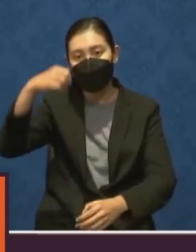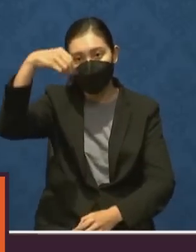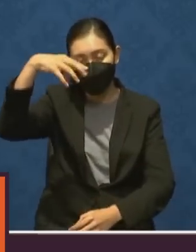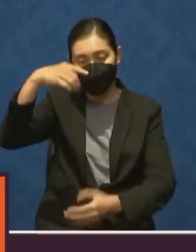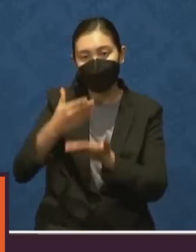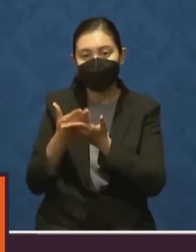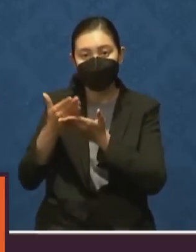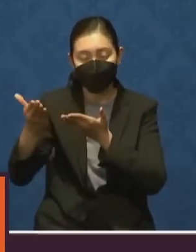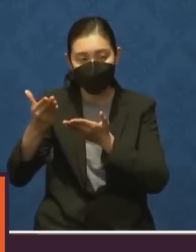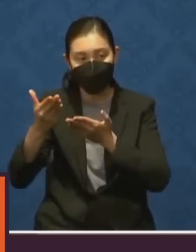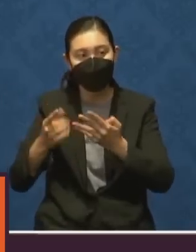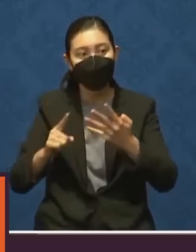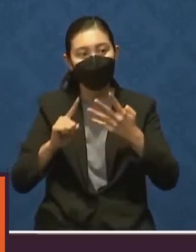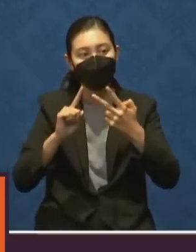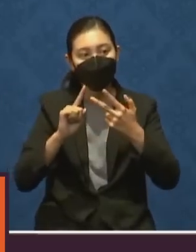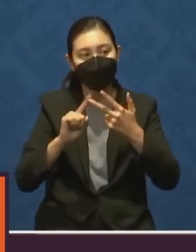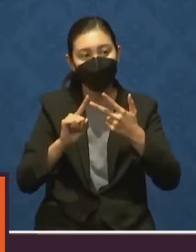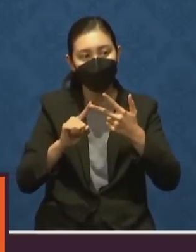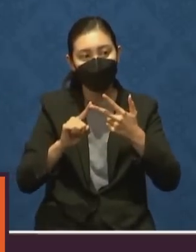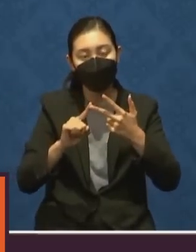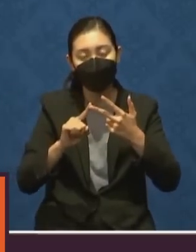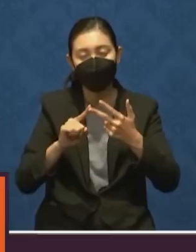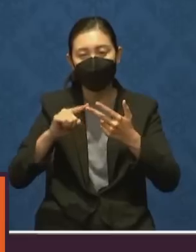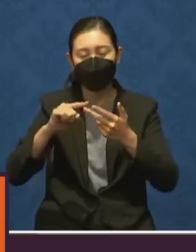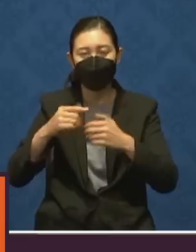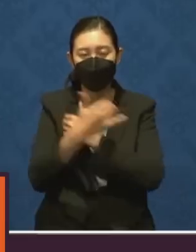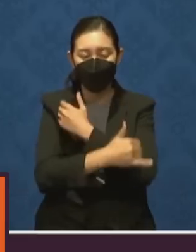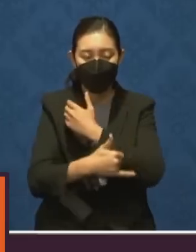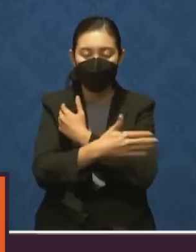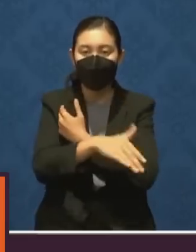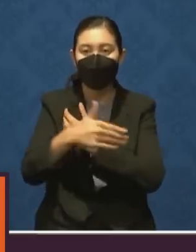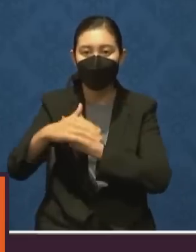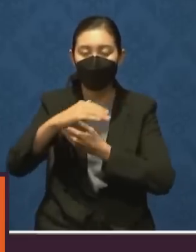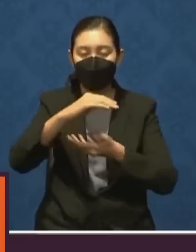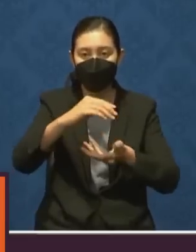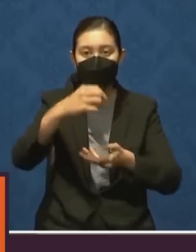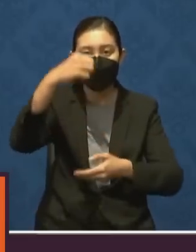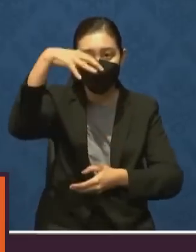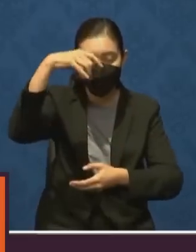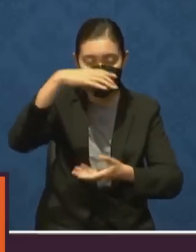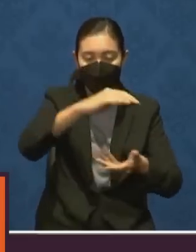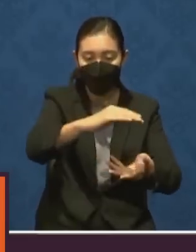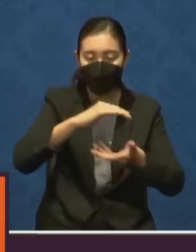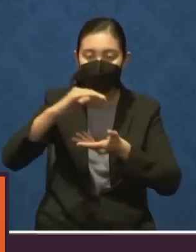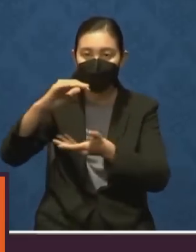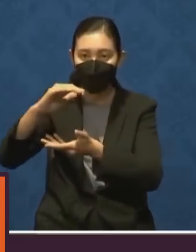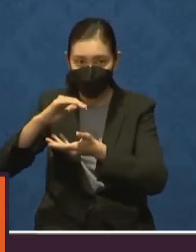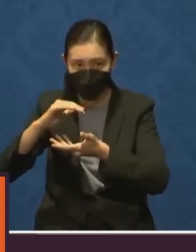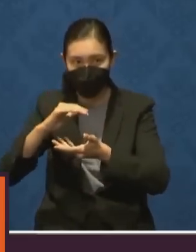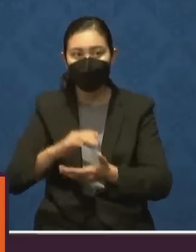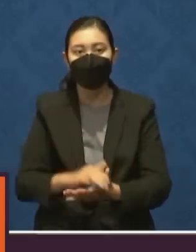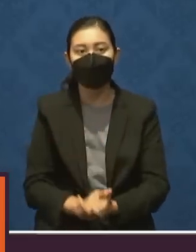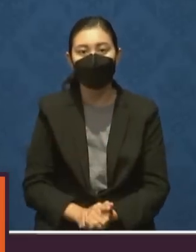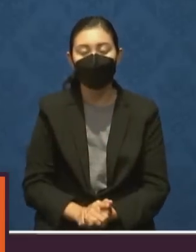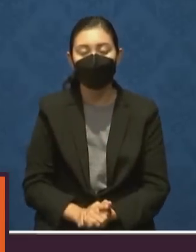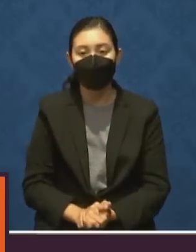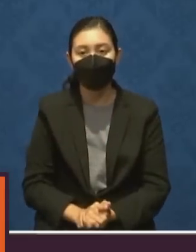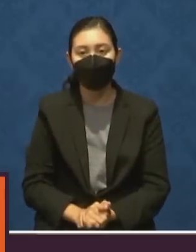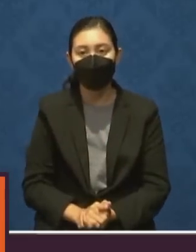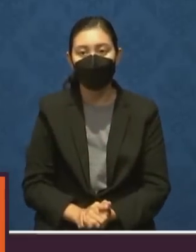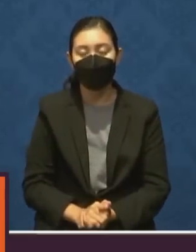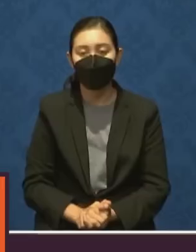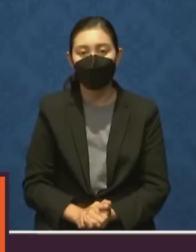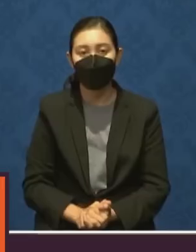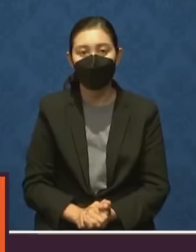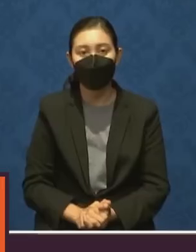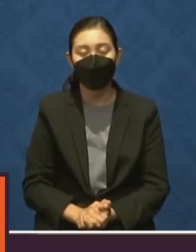เขาจะทำสัญญาซอขายไฟฟ้าหทเรีกกว PPAPower Purchase Agreementตามติที่คณะกรรมก